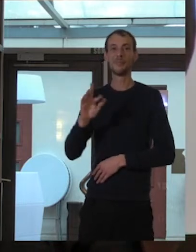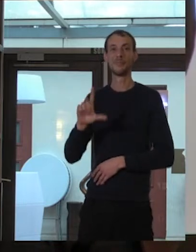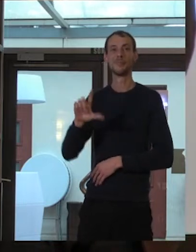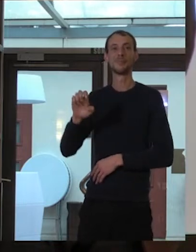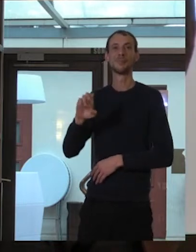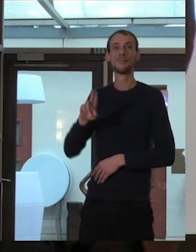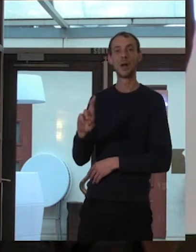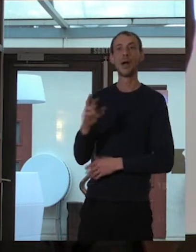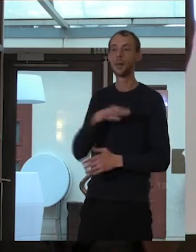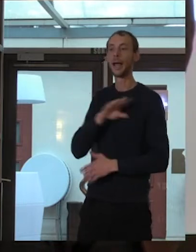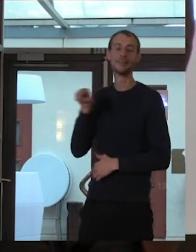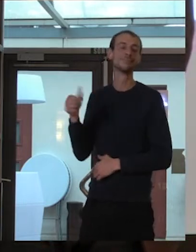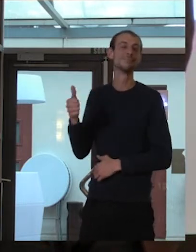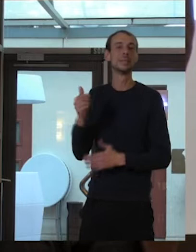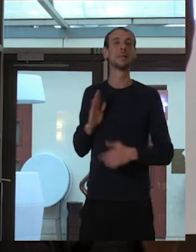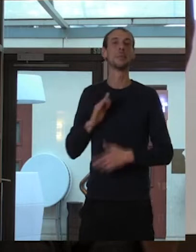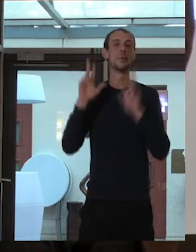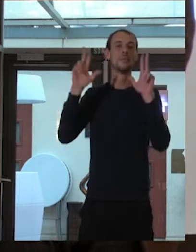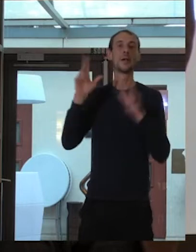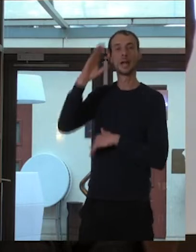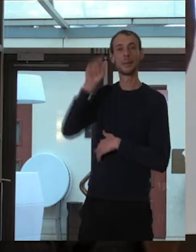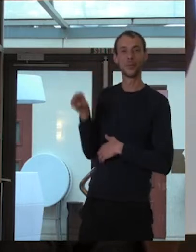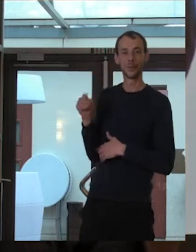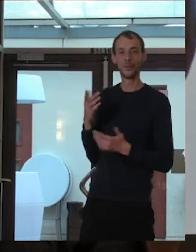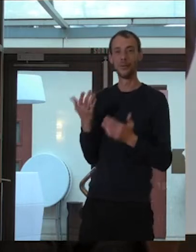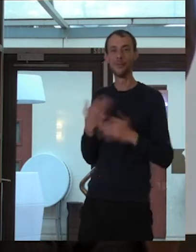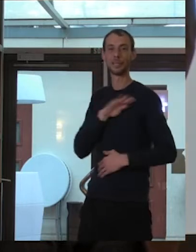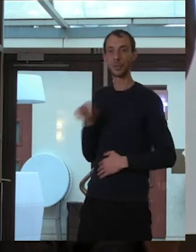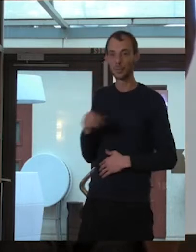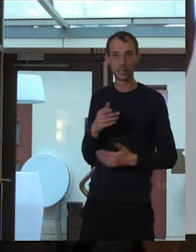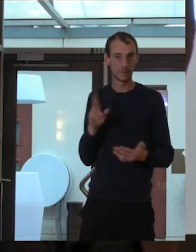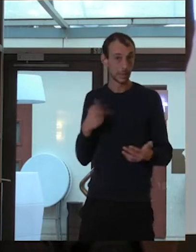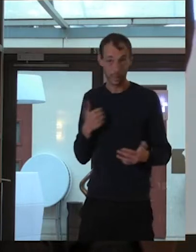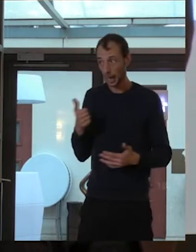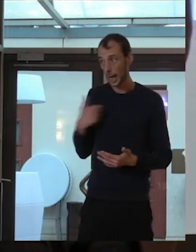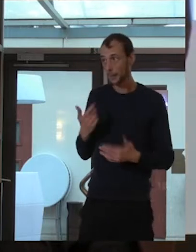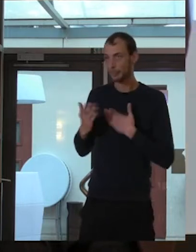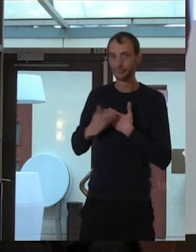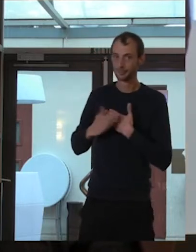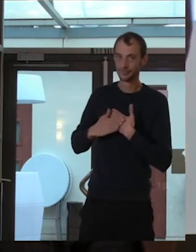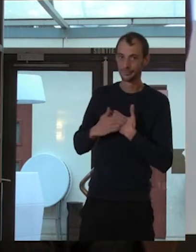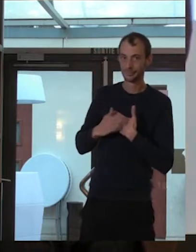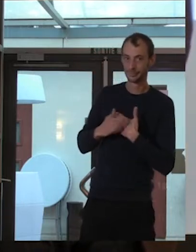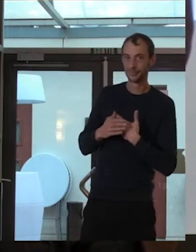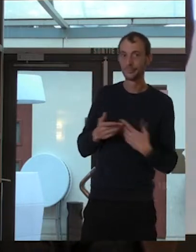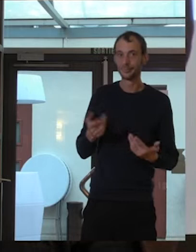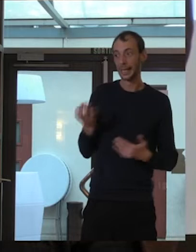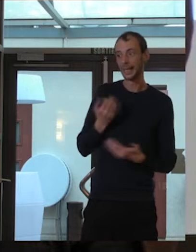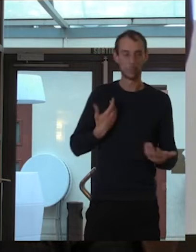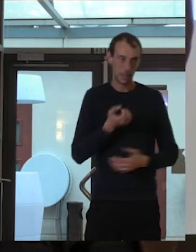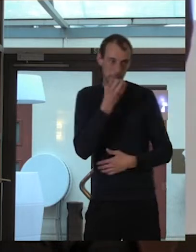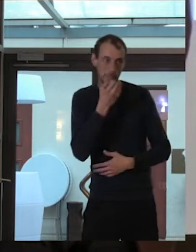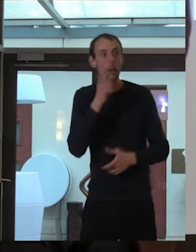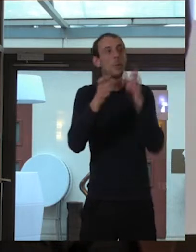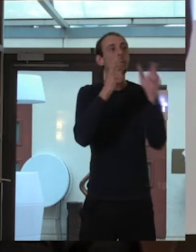dirais elle est là depuis le début de la mandature pour aussi nous aiguillonner au bon sens du terme en disant... au-delà des mots, quelles sont